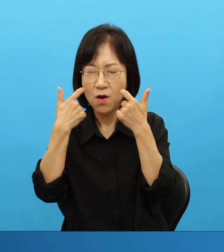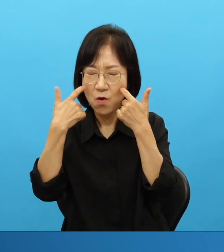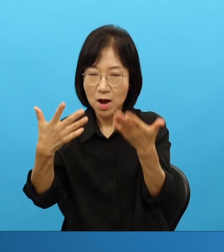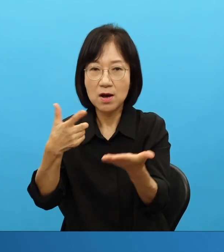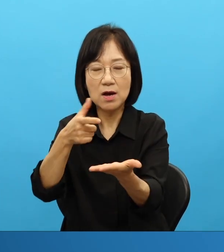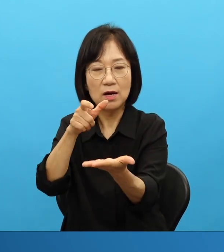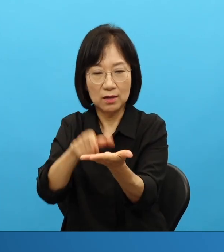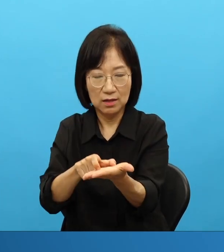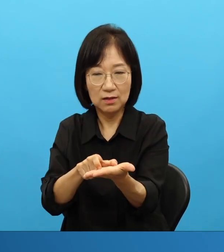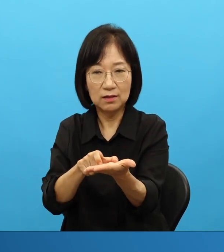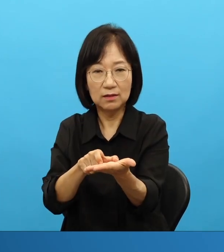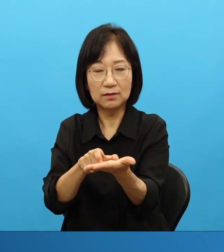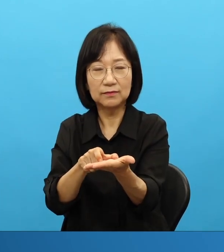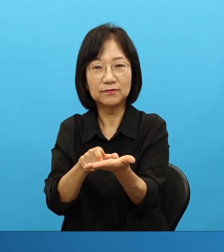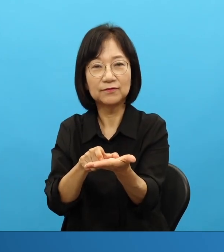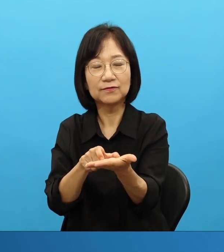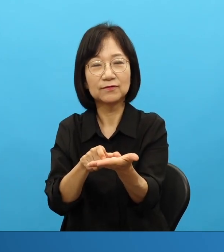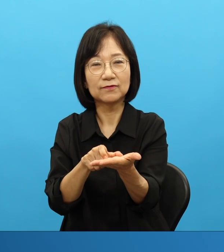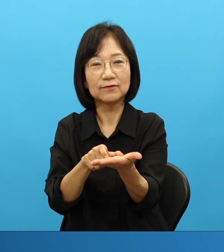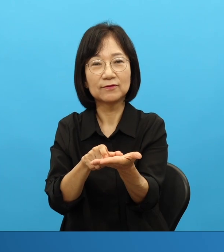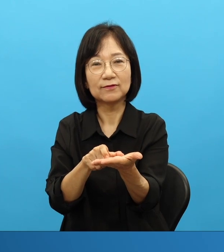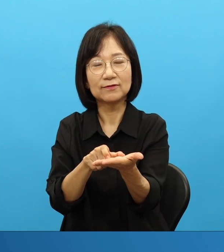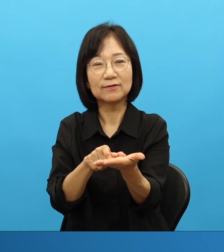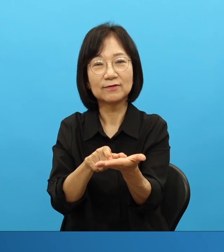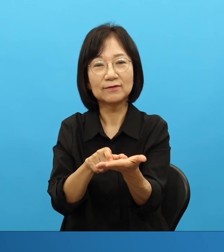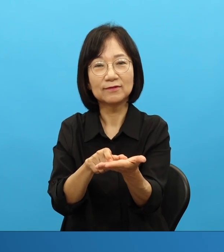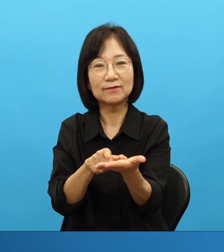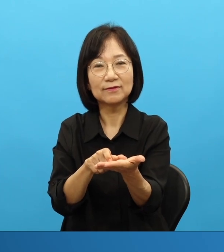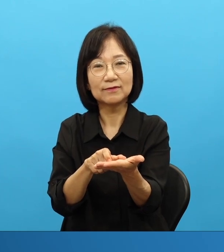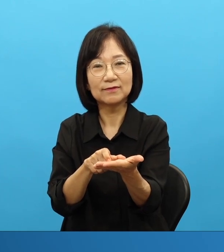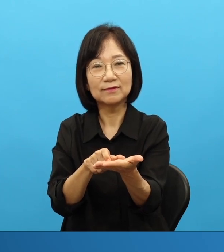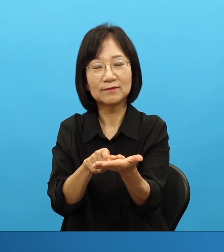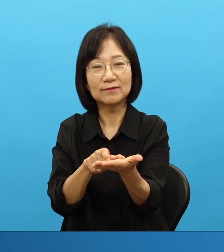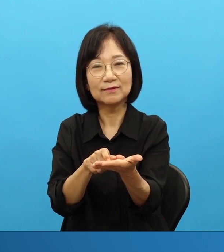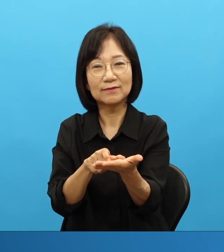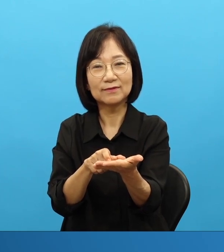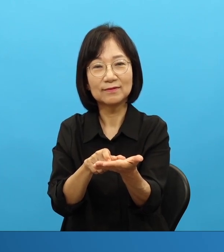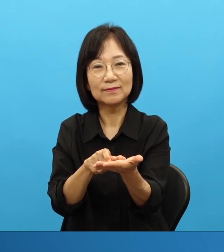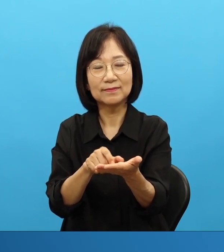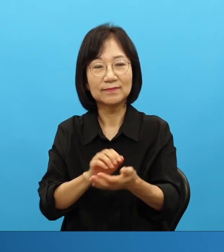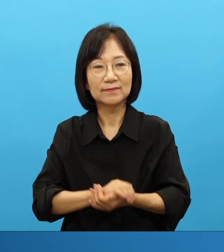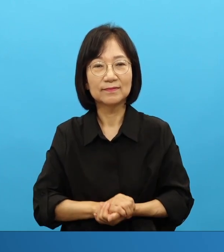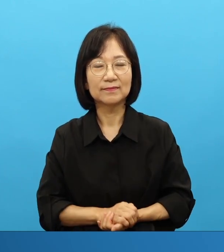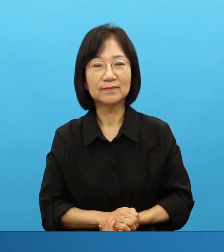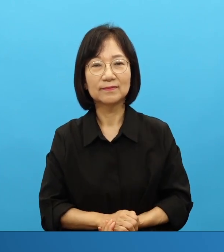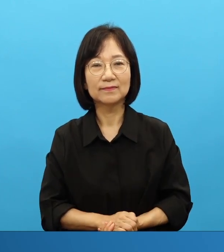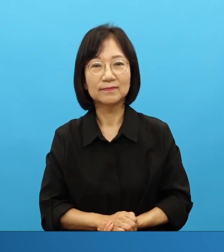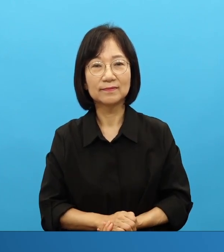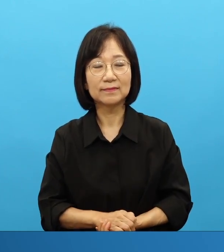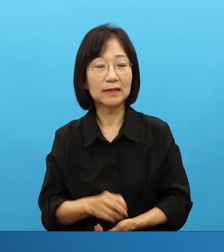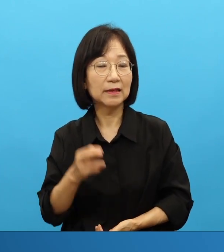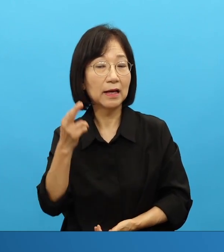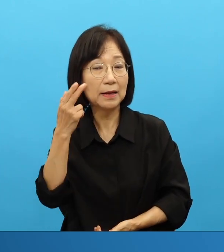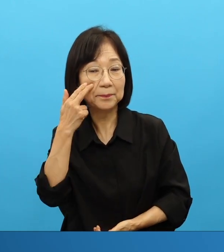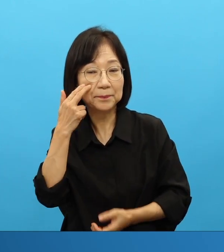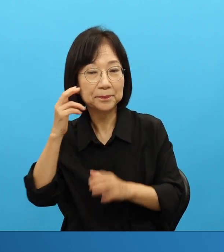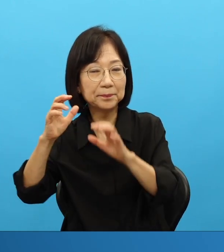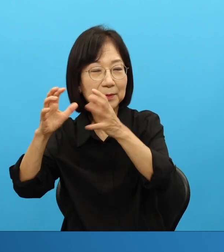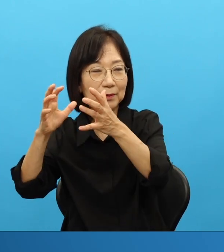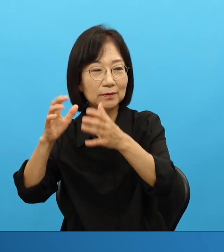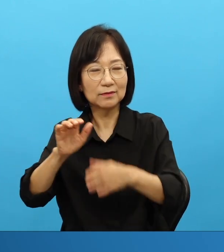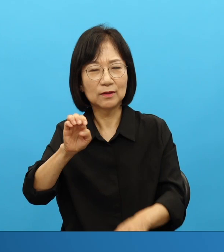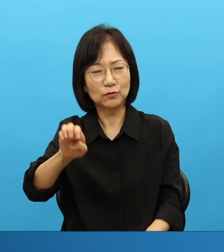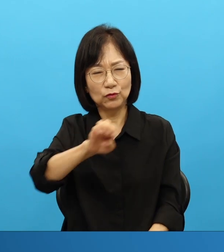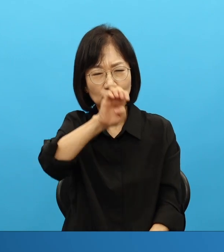else. The reason and cause of our suffering, it is accurately recorded in the Bible. 미국과 유럽에 일어나고 있는